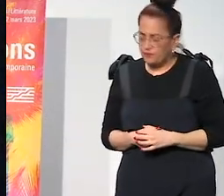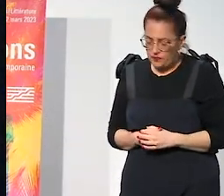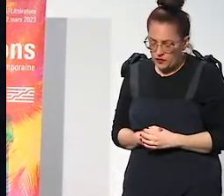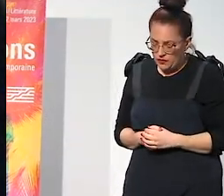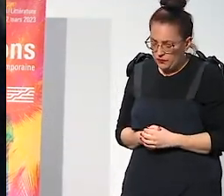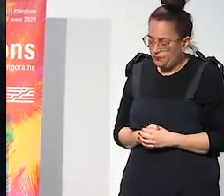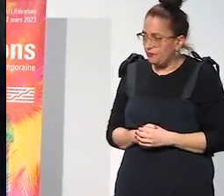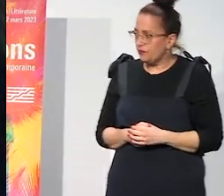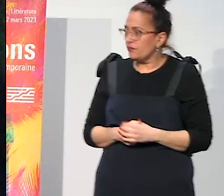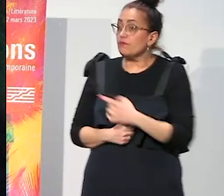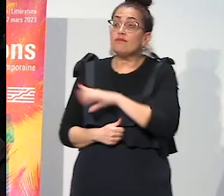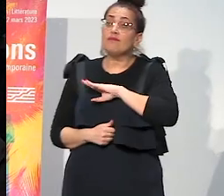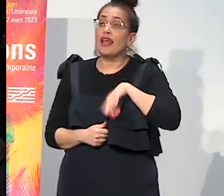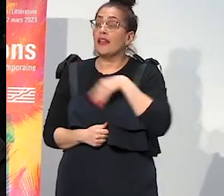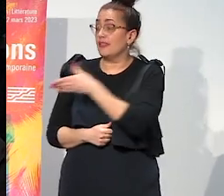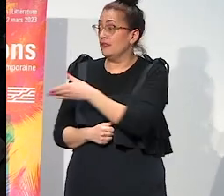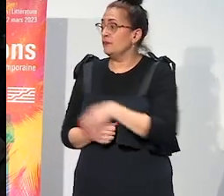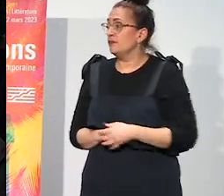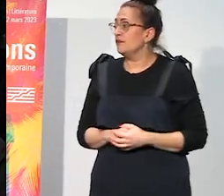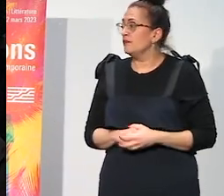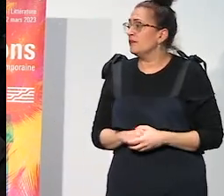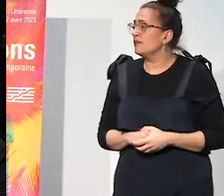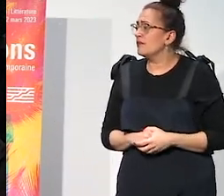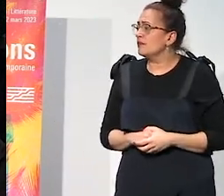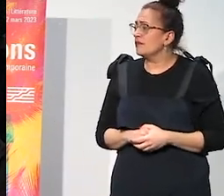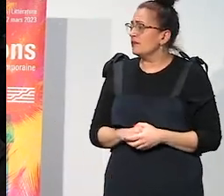Allez-y, je crois que ça va être la dernière question, madame, après... Bon.